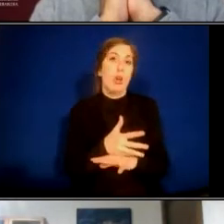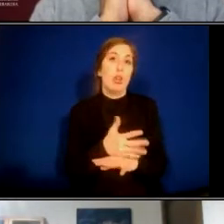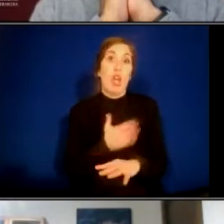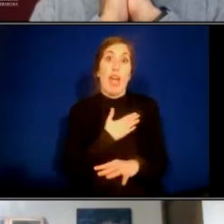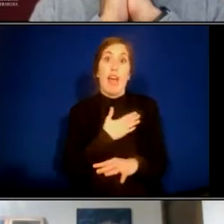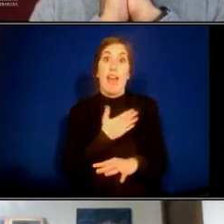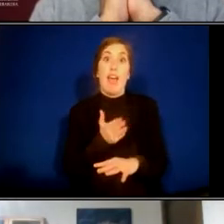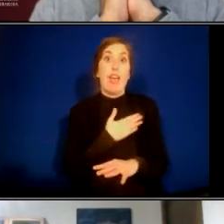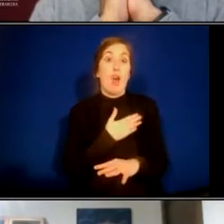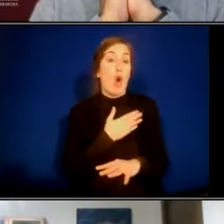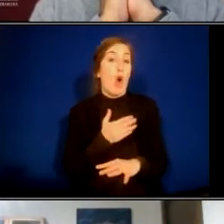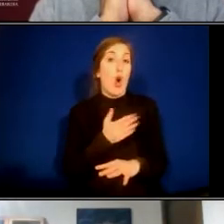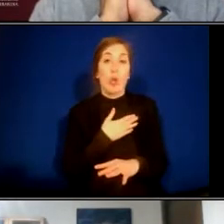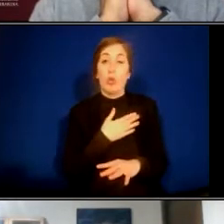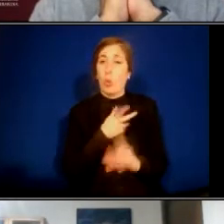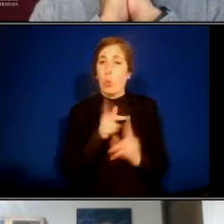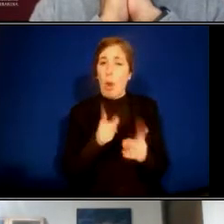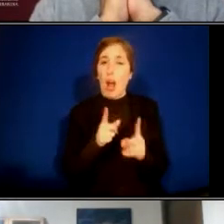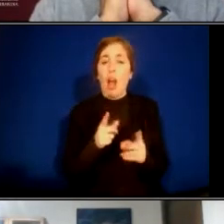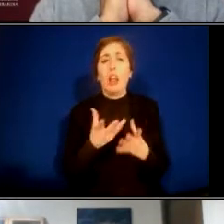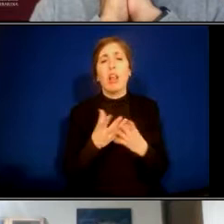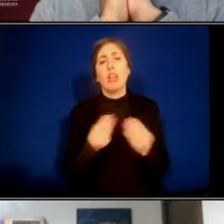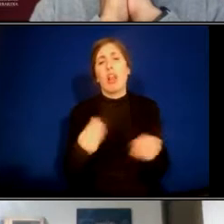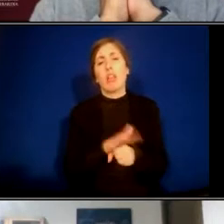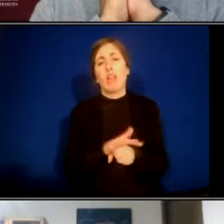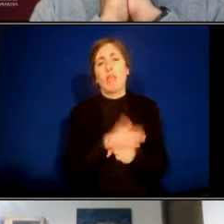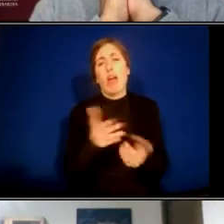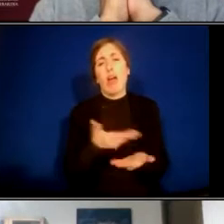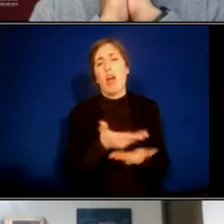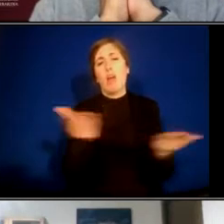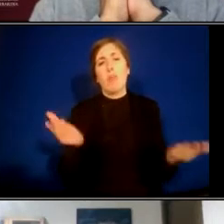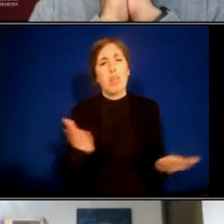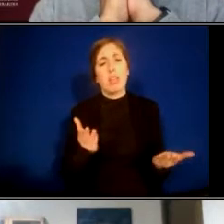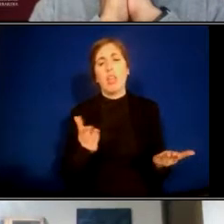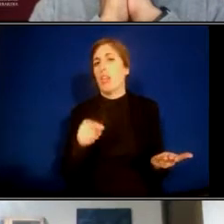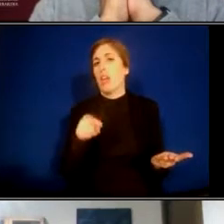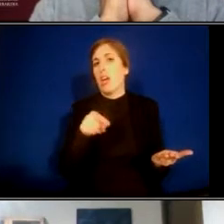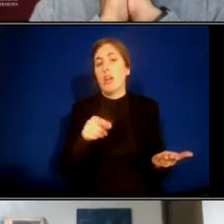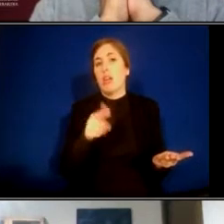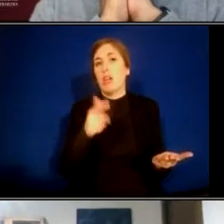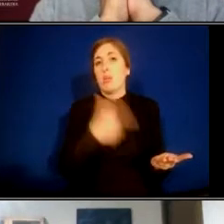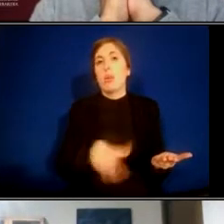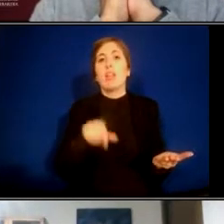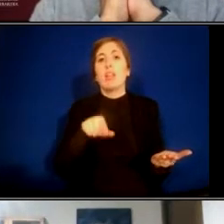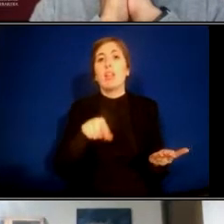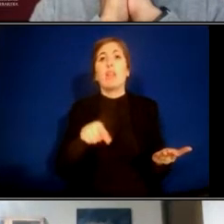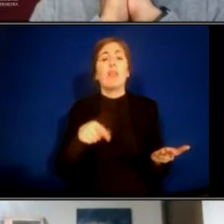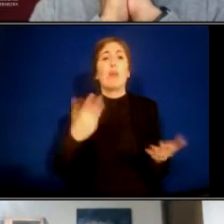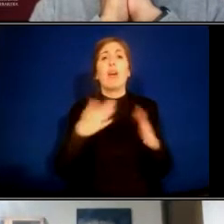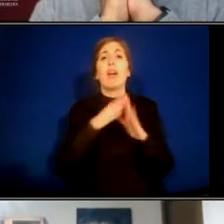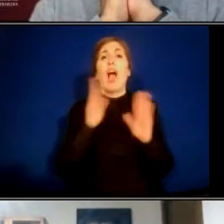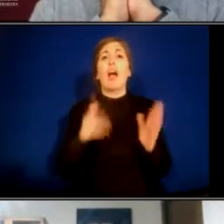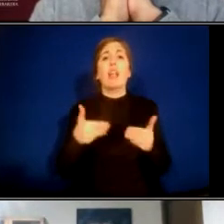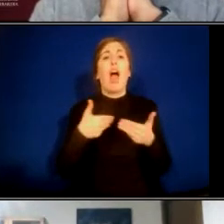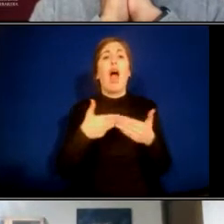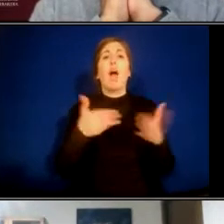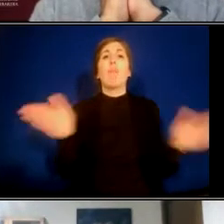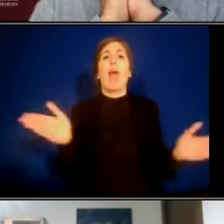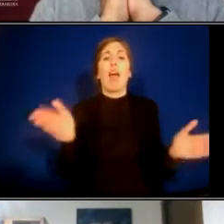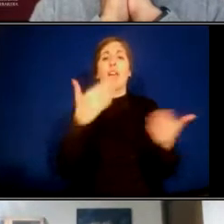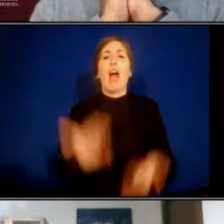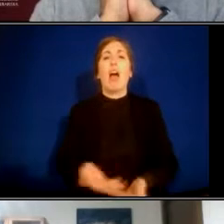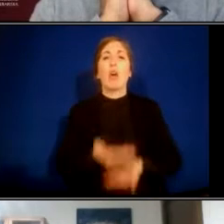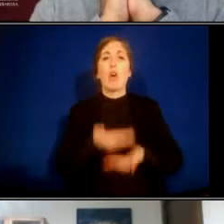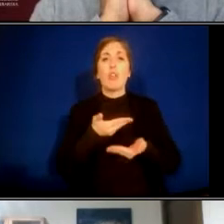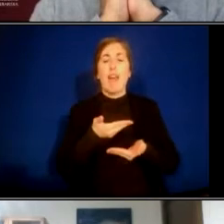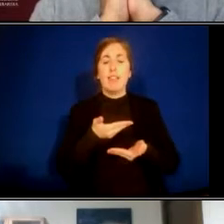stata quella di tante famiglie che ci hanno chiesto, che hanno offerto hanno aperto le loro porte per l'accoglienza. Stiamo in realtà